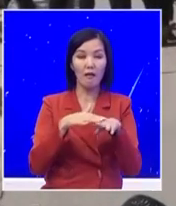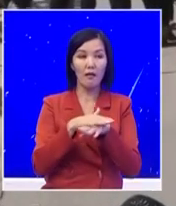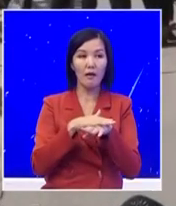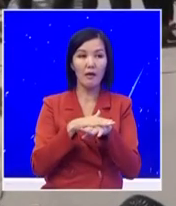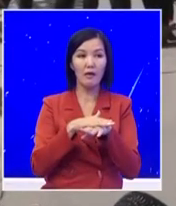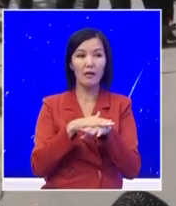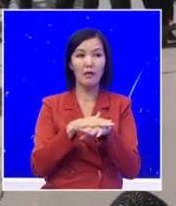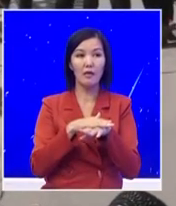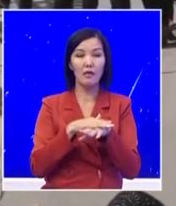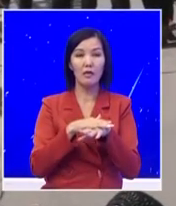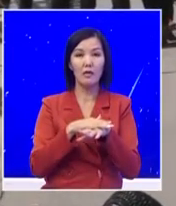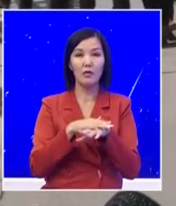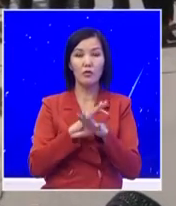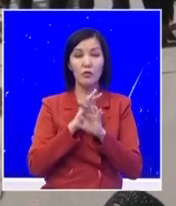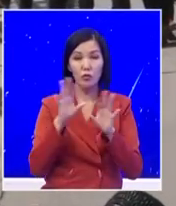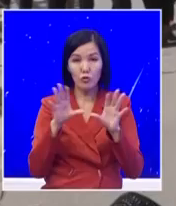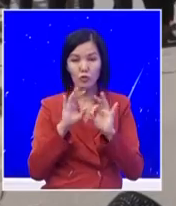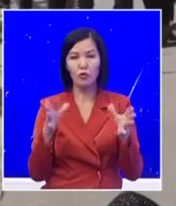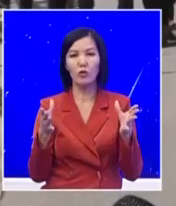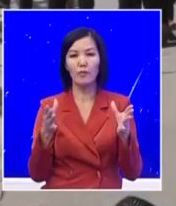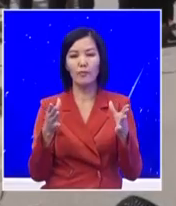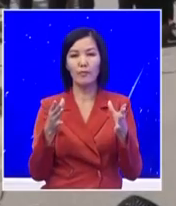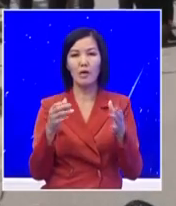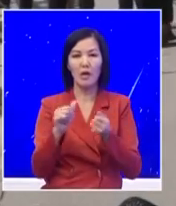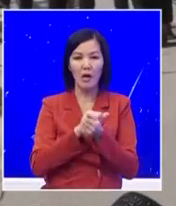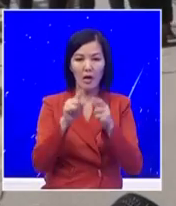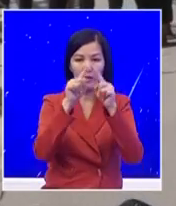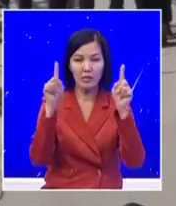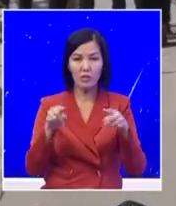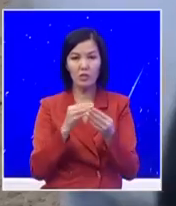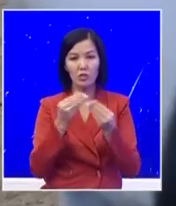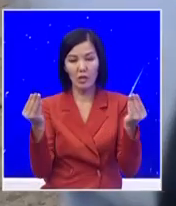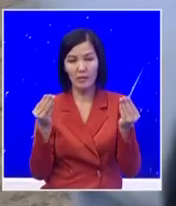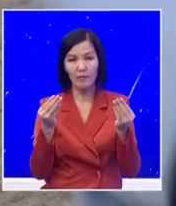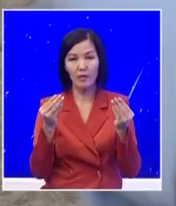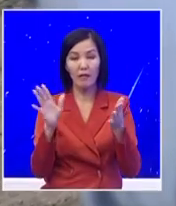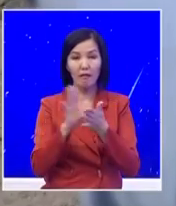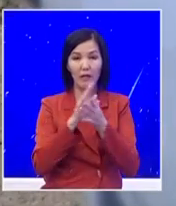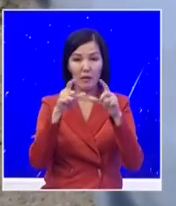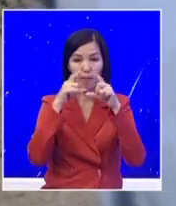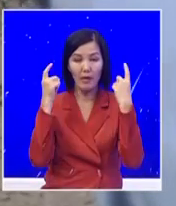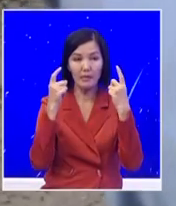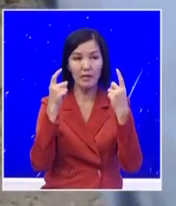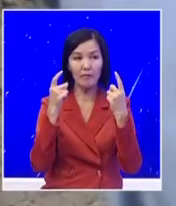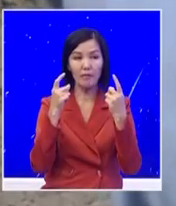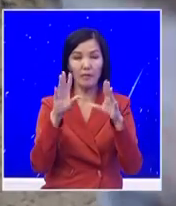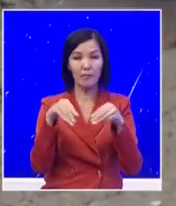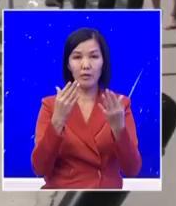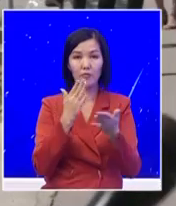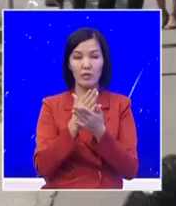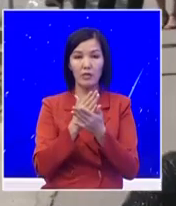халыққа мынандай үндеу тастап, қағаз таратып, қағаз түсіндіріп жатыр. Еш мынандай не беріп жатыр, мына маска беріп